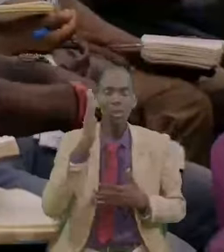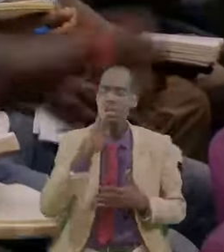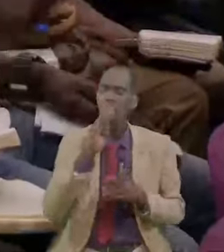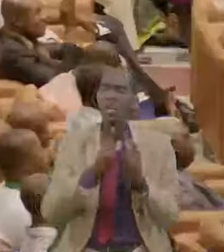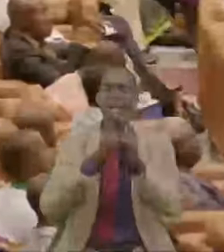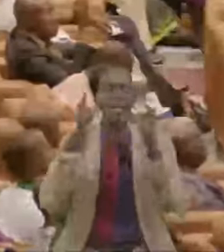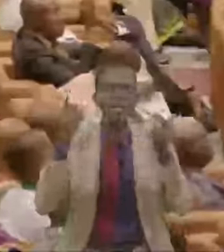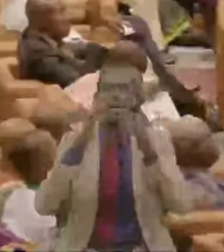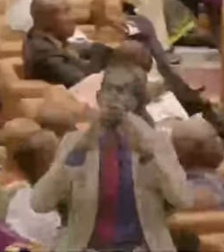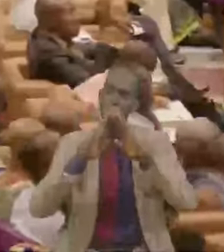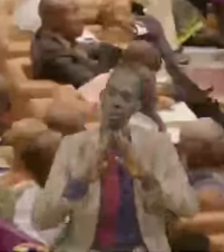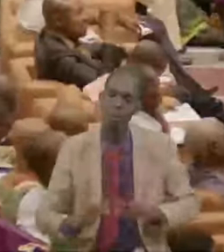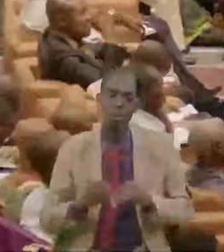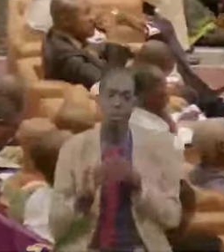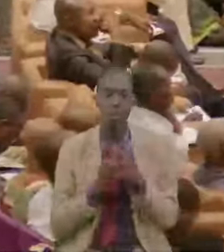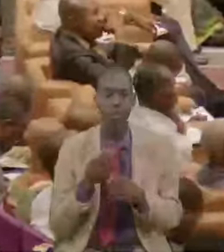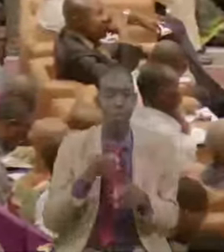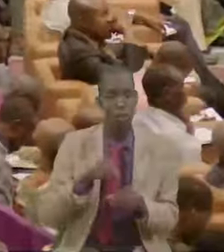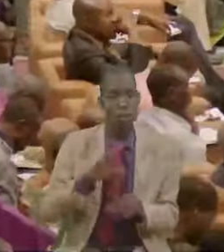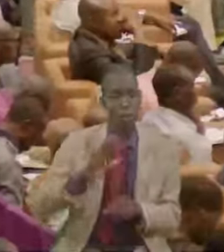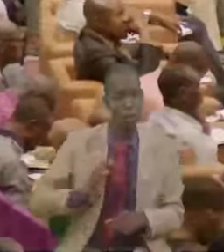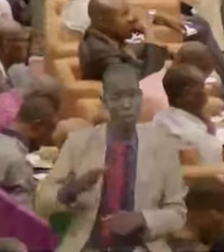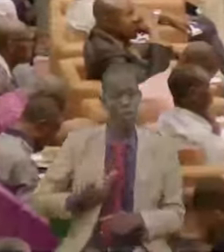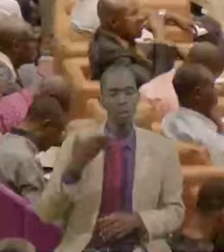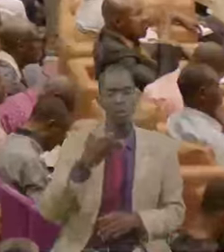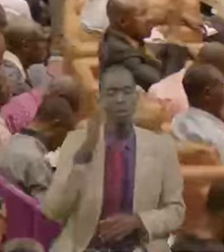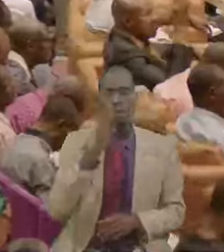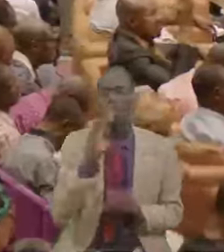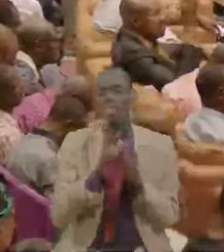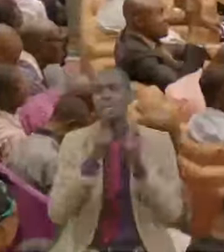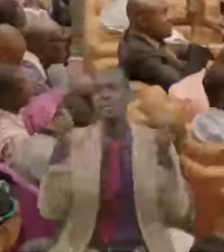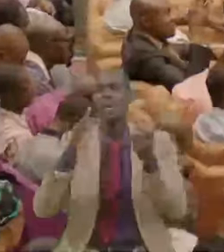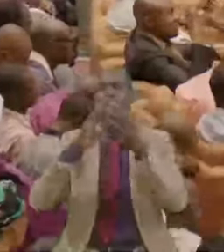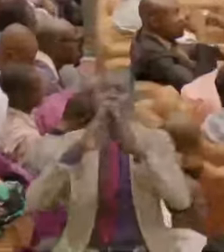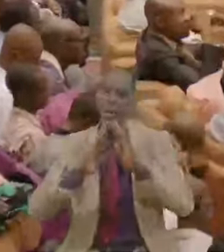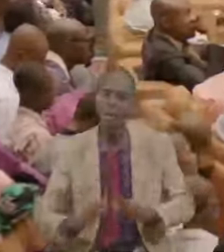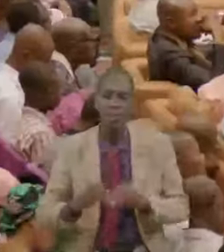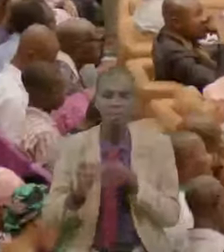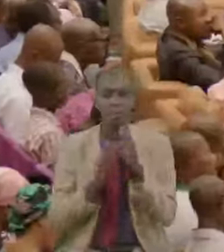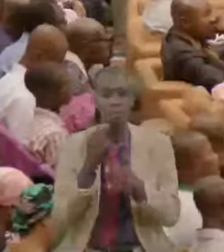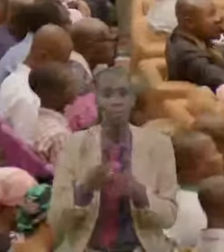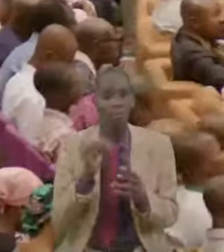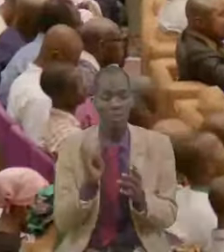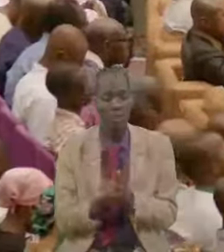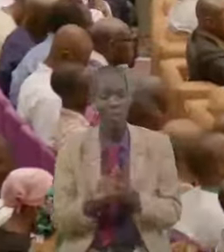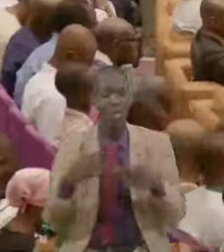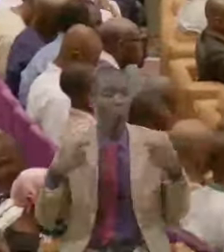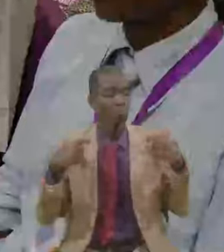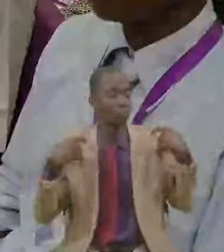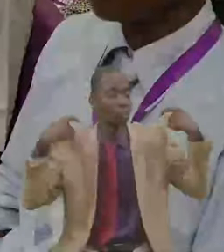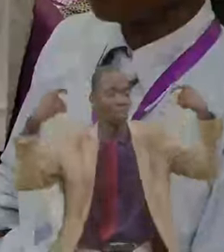calme. Dans votre âme, il y aura un grand calme. Ce géant est